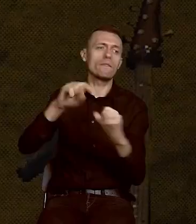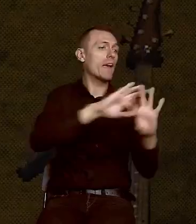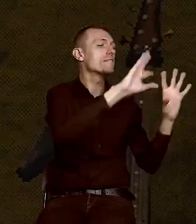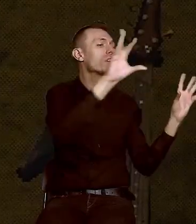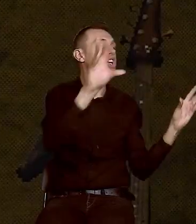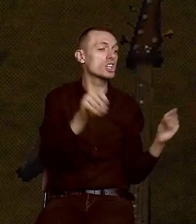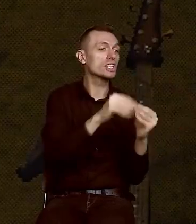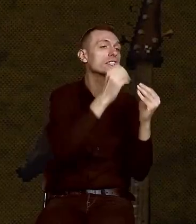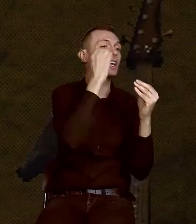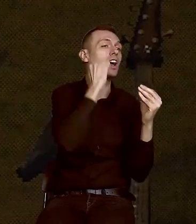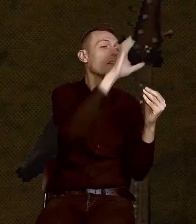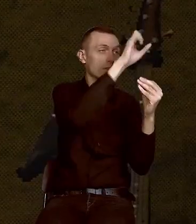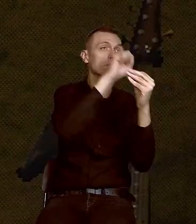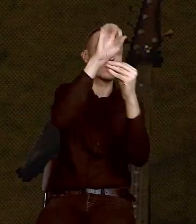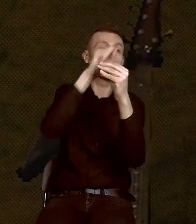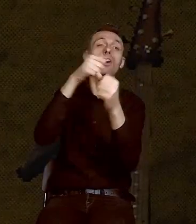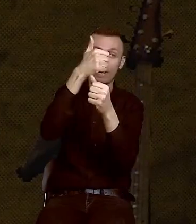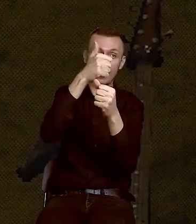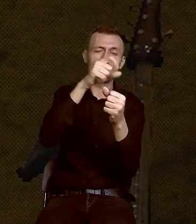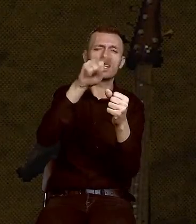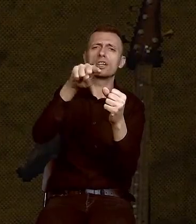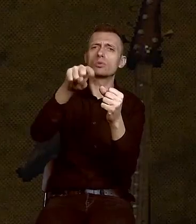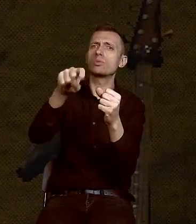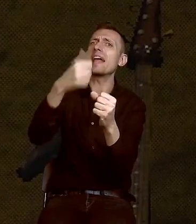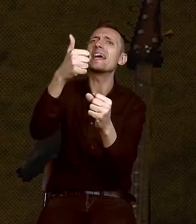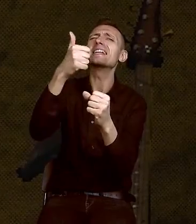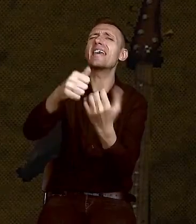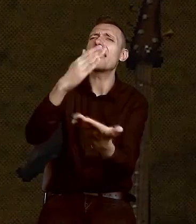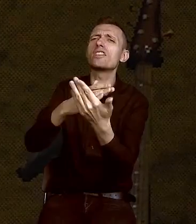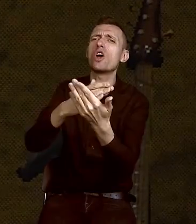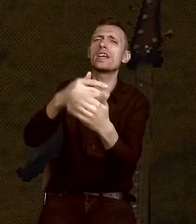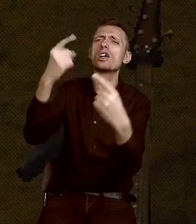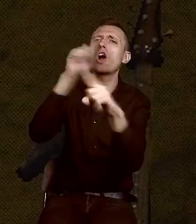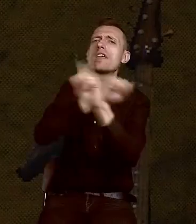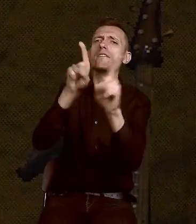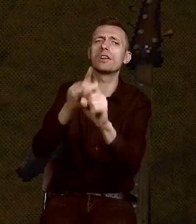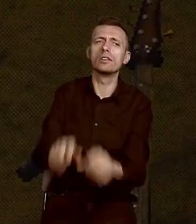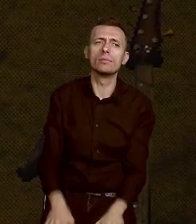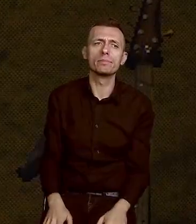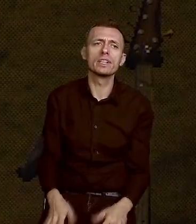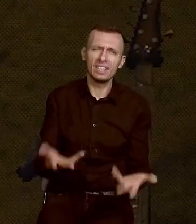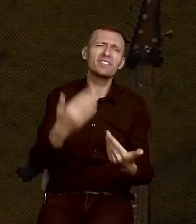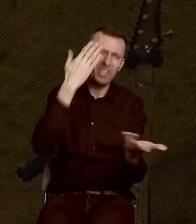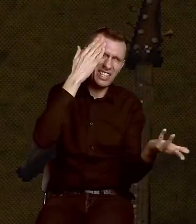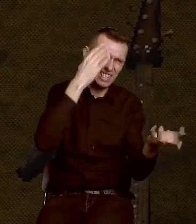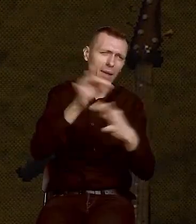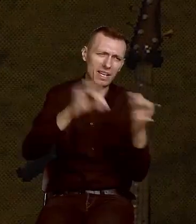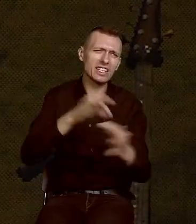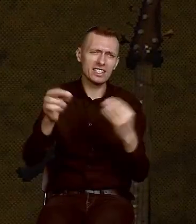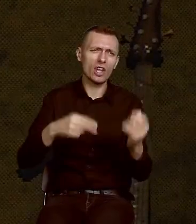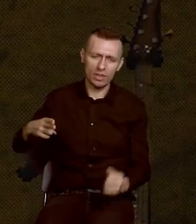I znamy zakończenie tej historii. Przyszedł wąż, skusił Ewę, została